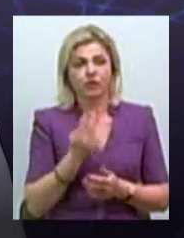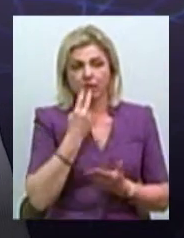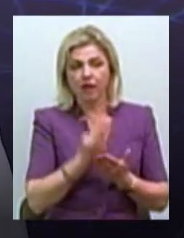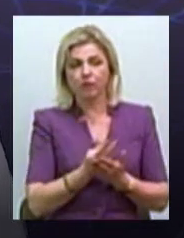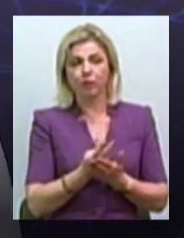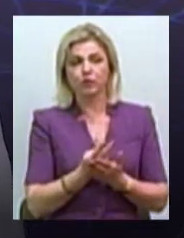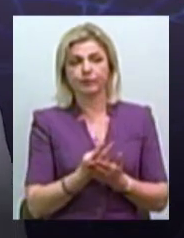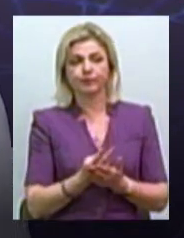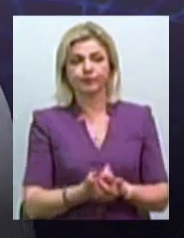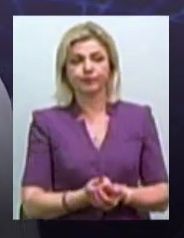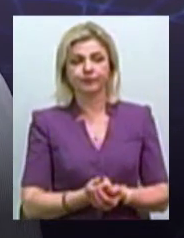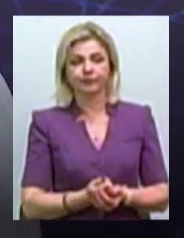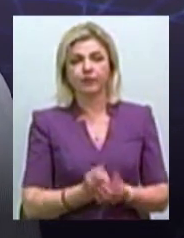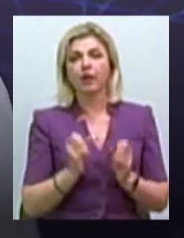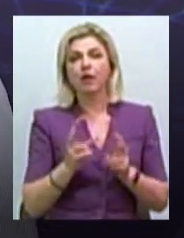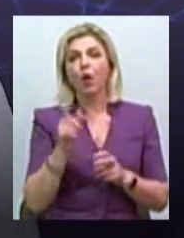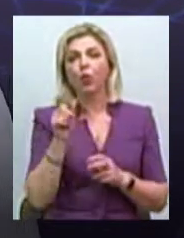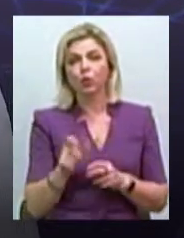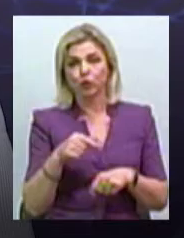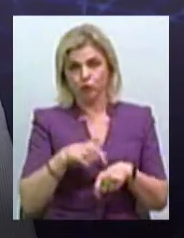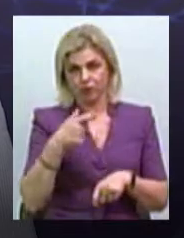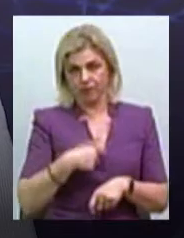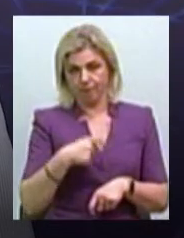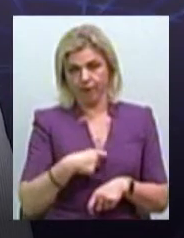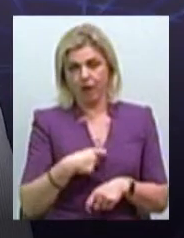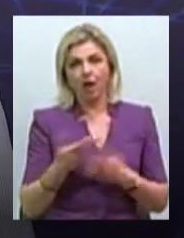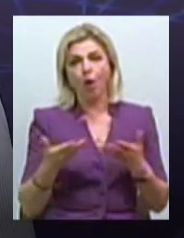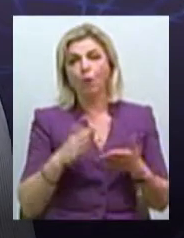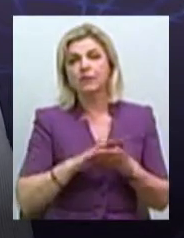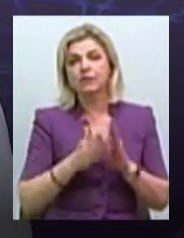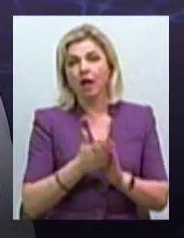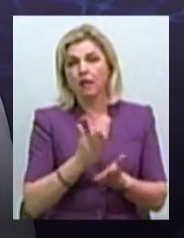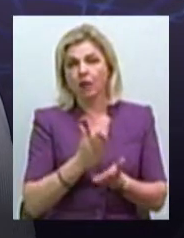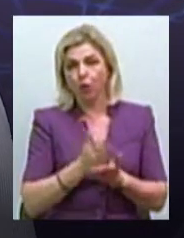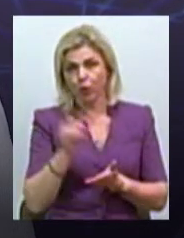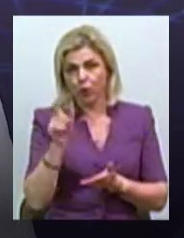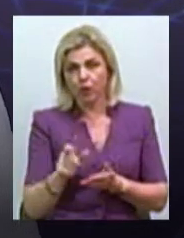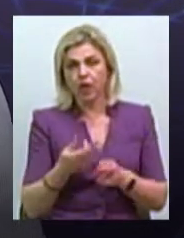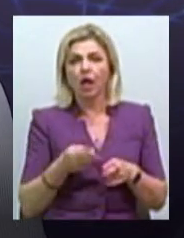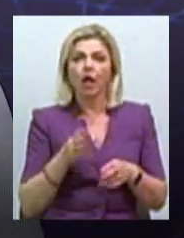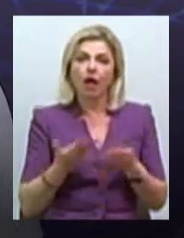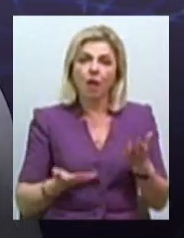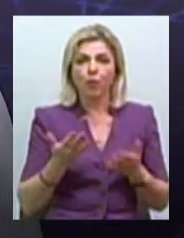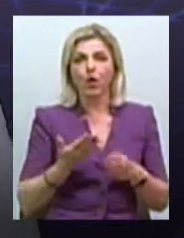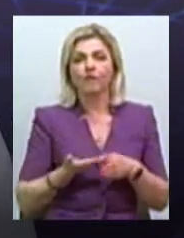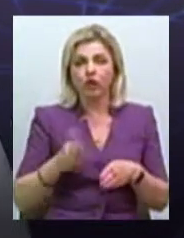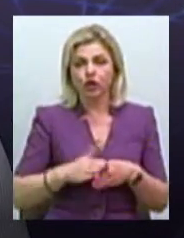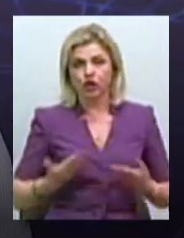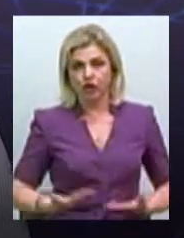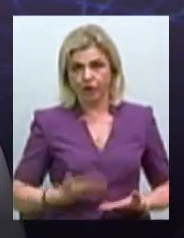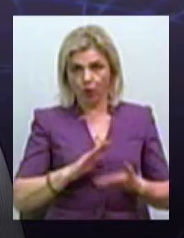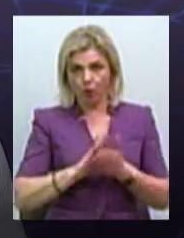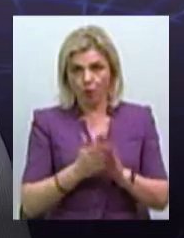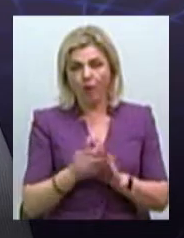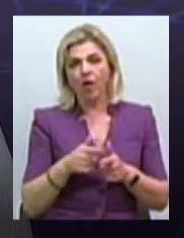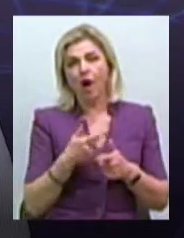Ми завжди дивимося на те, як людина себе почуває, в якому стані знаходиться людина, або в важких життєвих умовах вона знаходиться, або